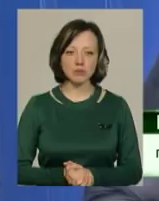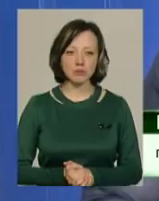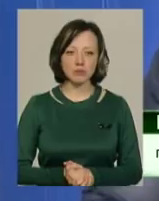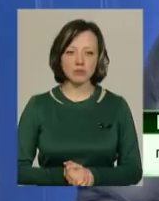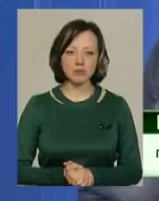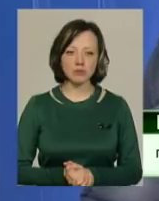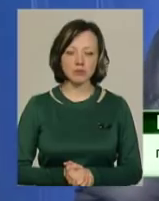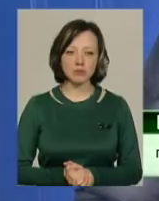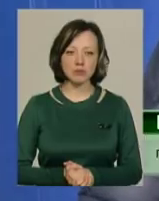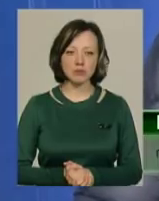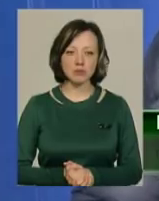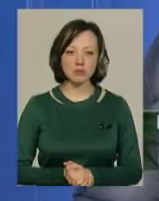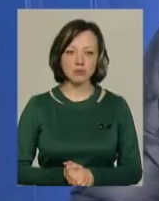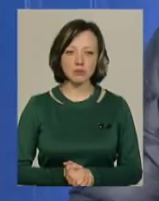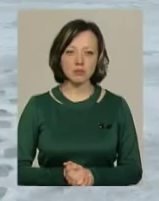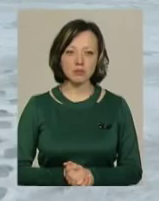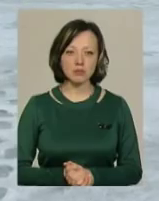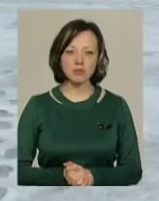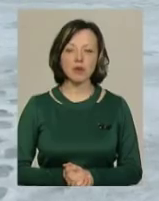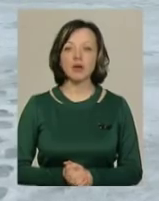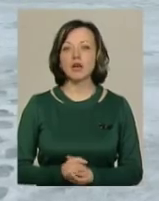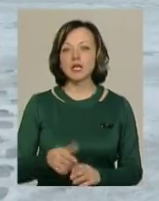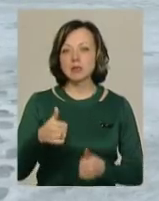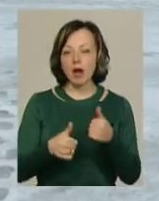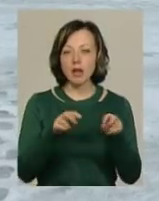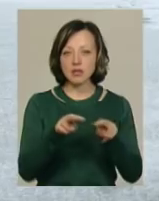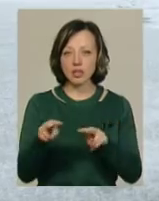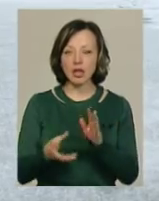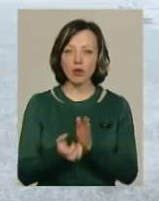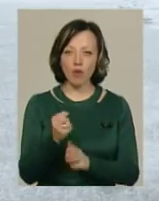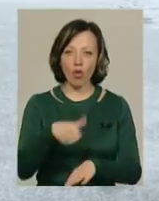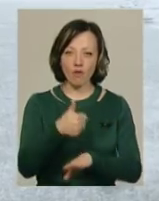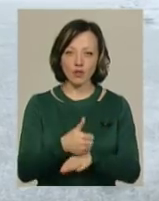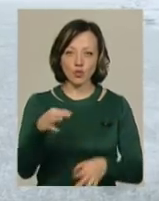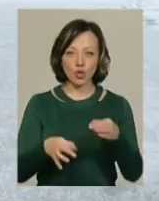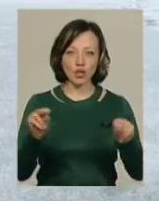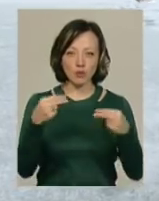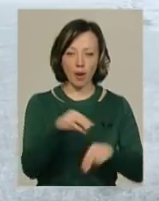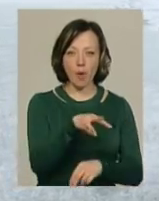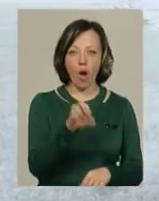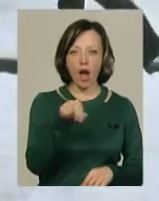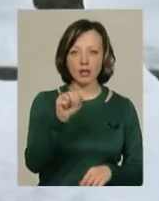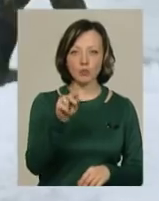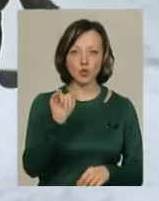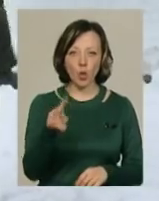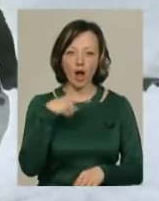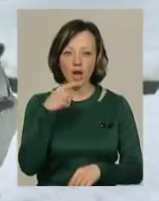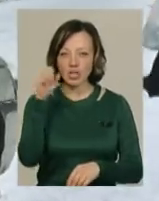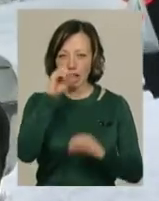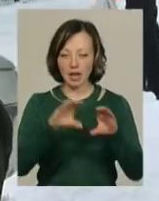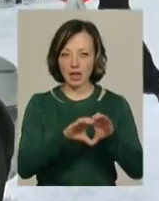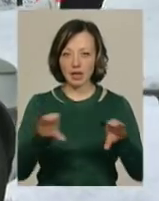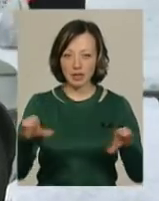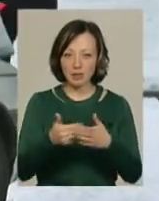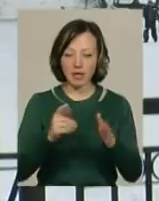приймати участь в чемпіонатах Європи і світу. За змаганнями стежили рятувальники. Головний суддя чемпіонату Микола Адамчук каже, лід на Південному Бузі